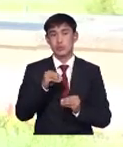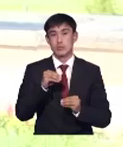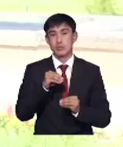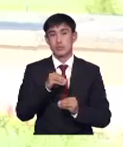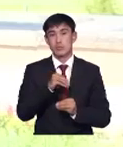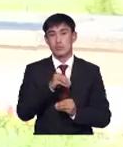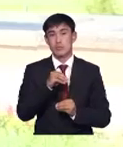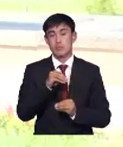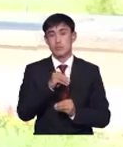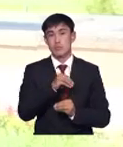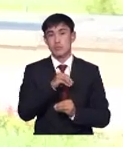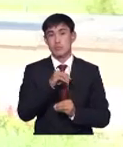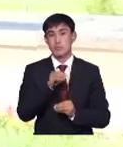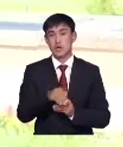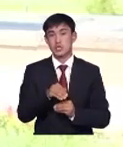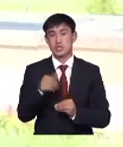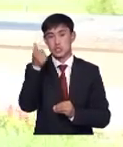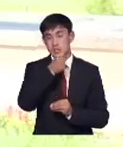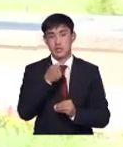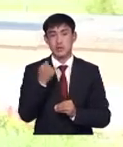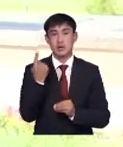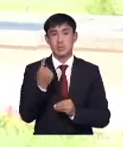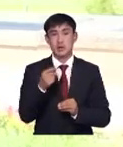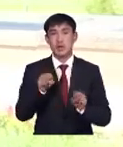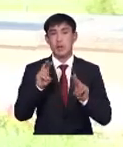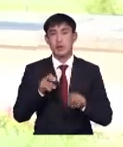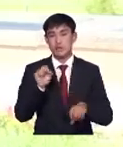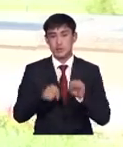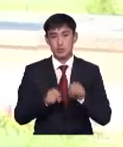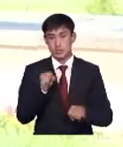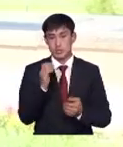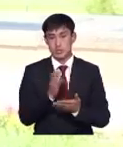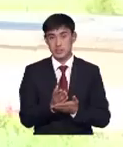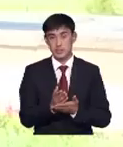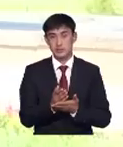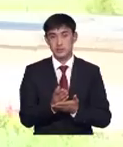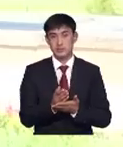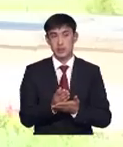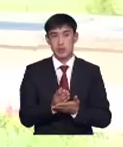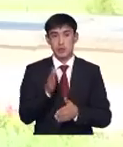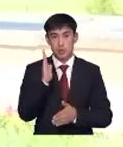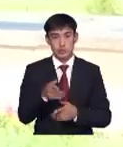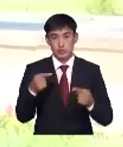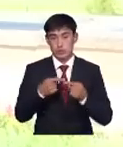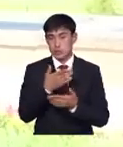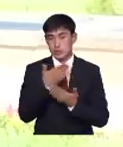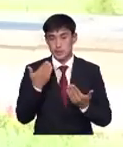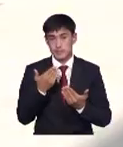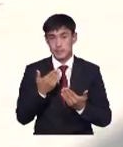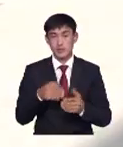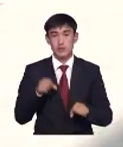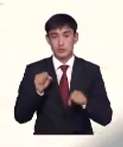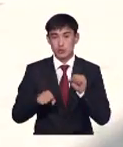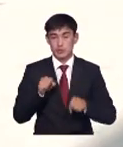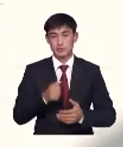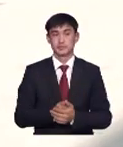станция істейтін болса, онда бір апат болу ықтималдығы ғана. Болады деген сөз емес, ықтималдық қана.